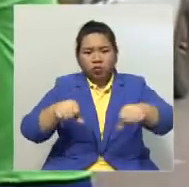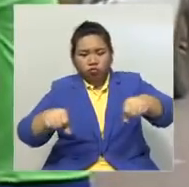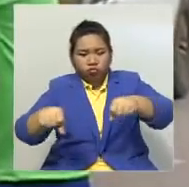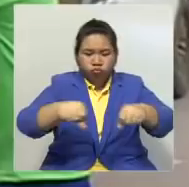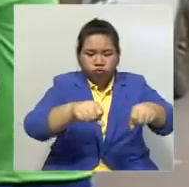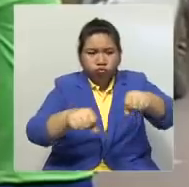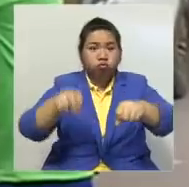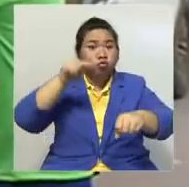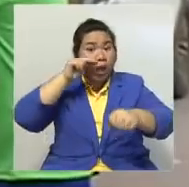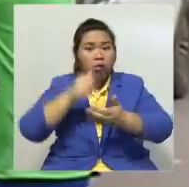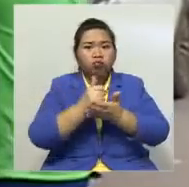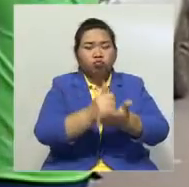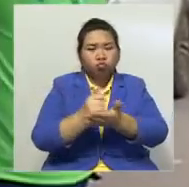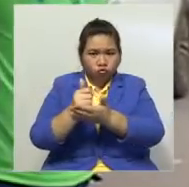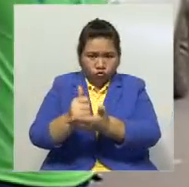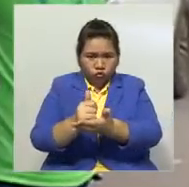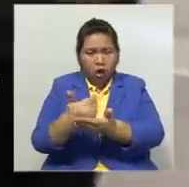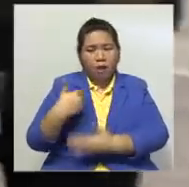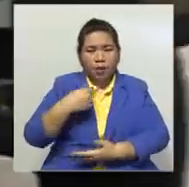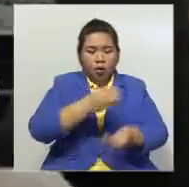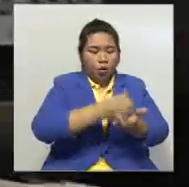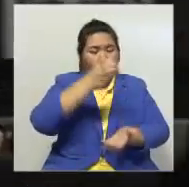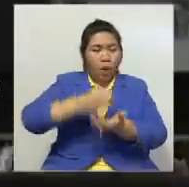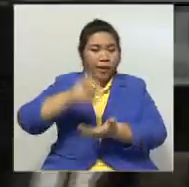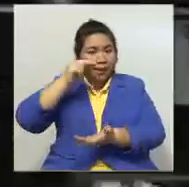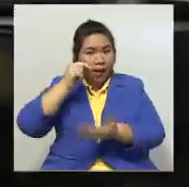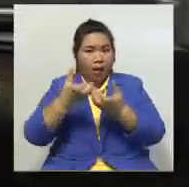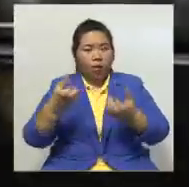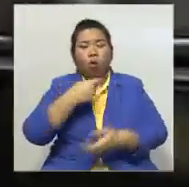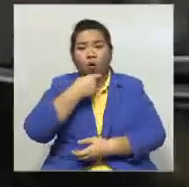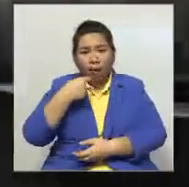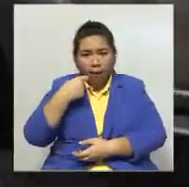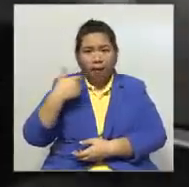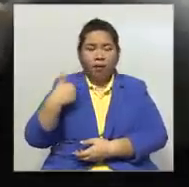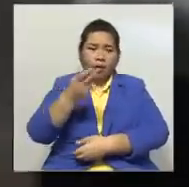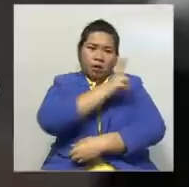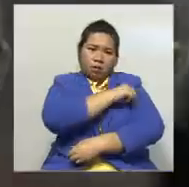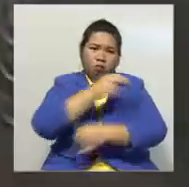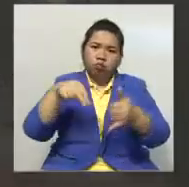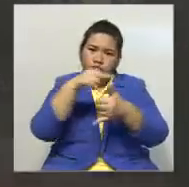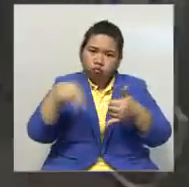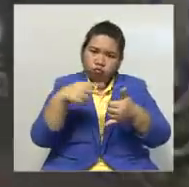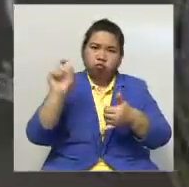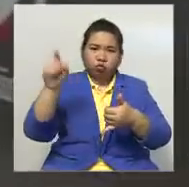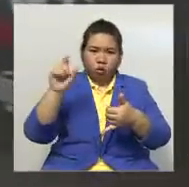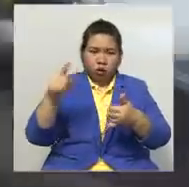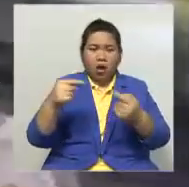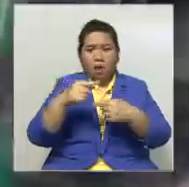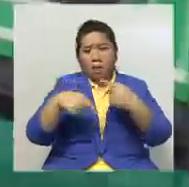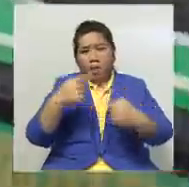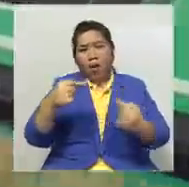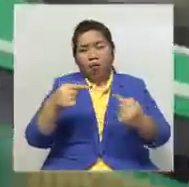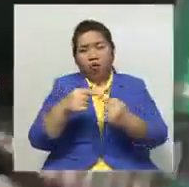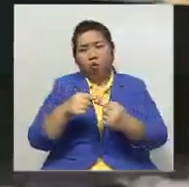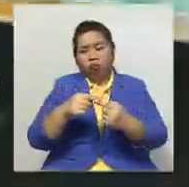รณ์กู้ภัยทางน้ำต่างๆพร้อมด้วยน้ำดื่มอาหารแห้งเครื่องเวชภัณฑ์ปฐมพยาบาลผู้ป่วยฉุกเฉินเพื่อเดินทางไปยังแขวงอัตปือสปป.